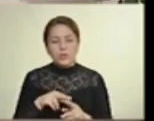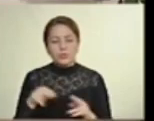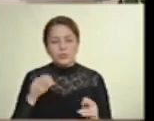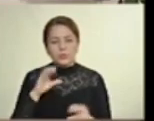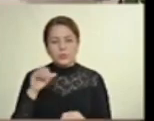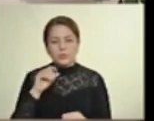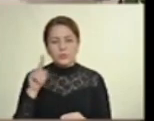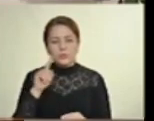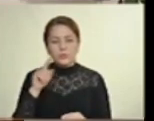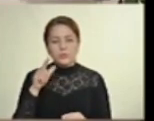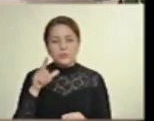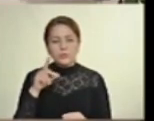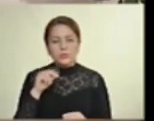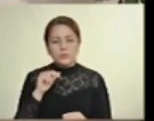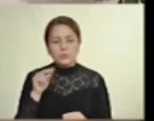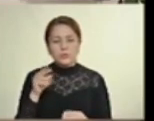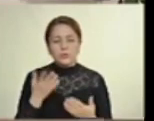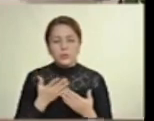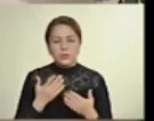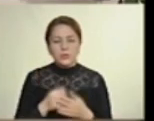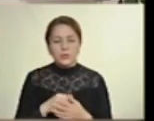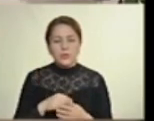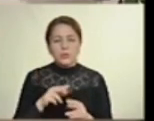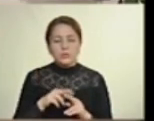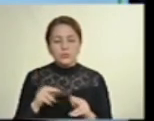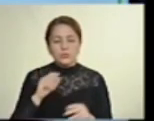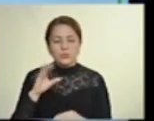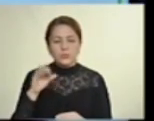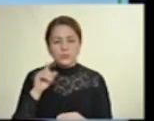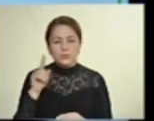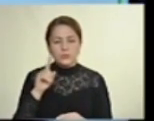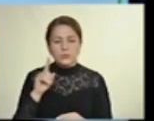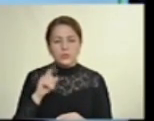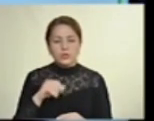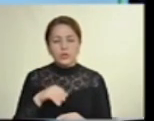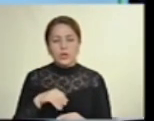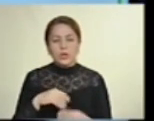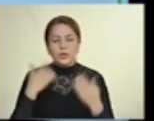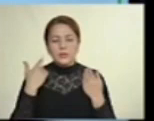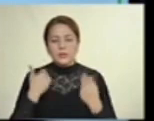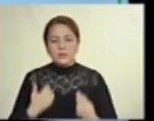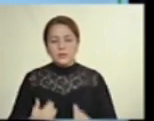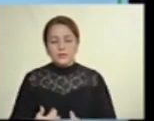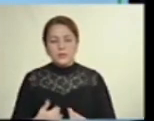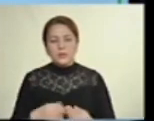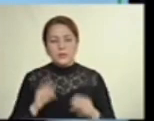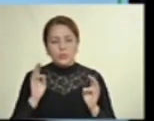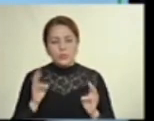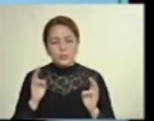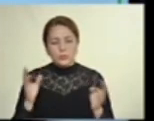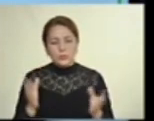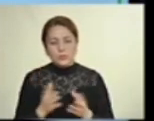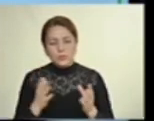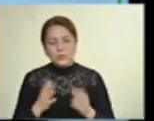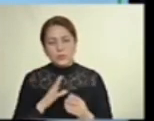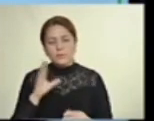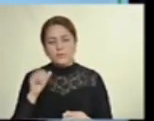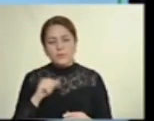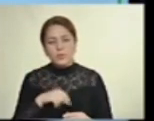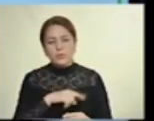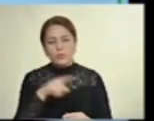qanday ahamiyatga ega? Ularning juft suzgichlari tanasini muvozanatga solib turish va